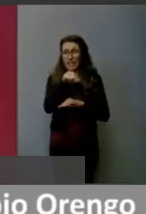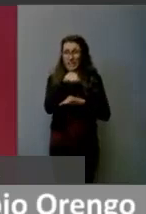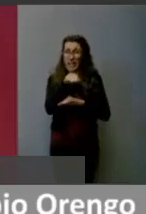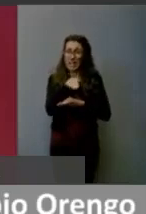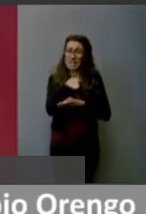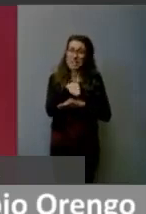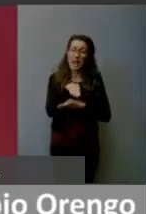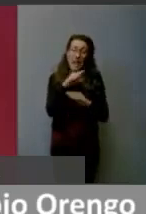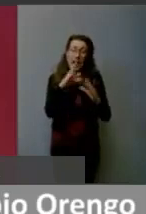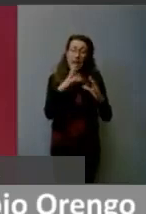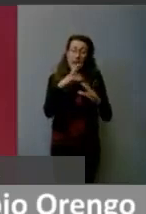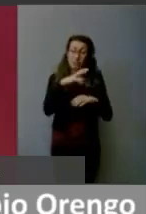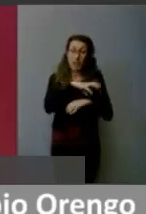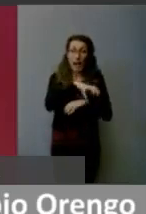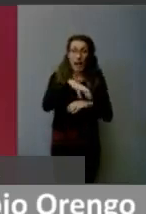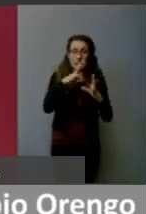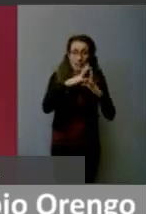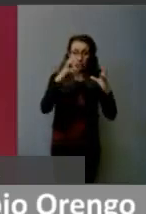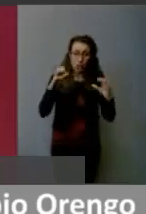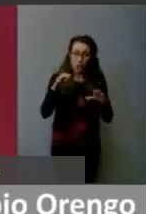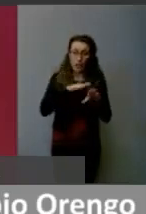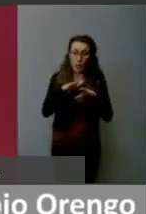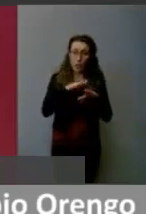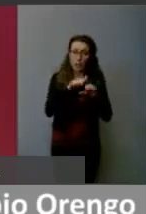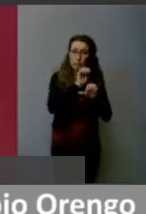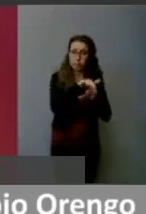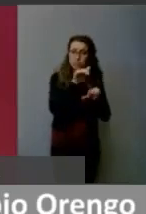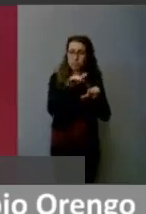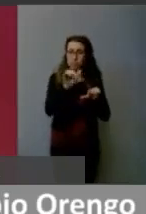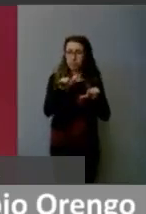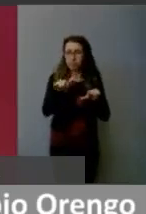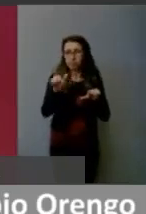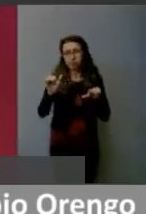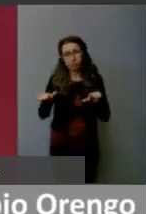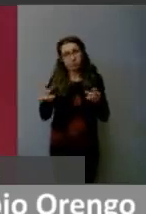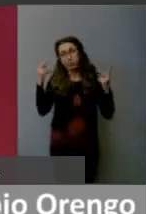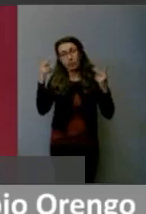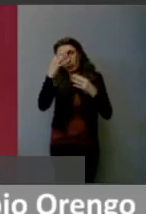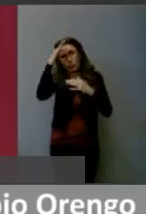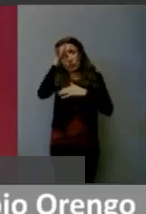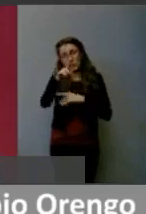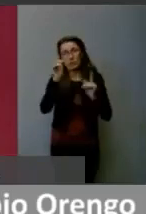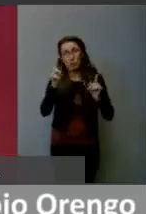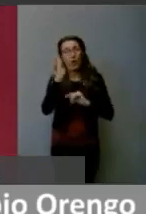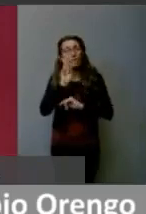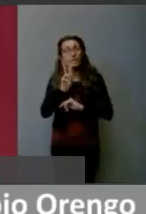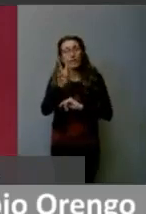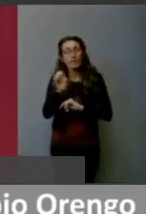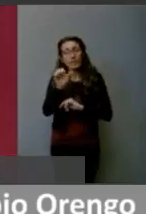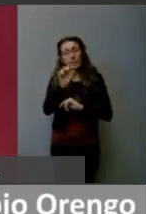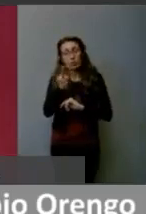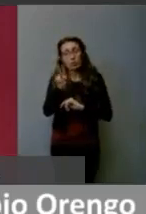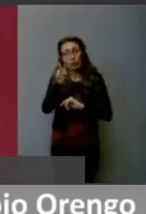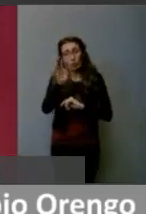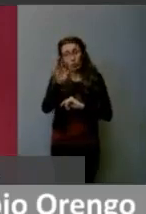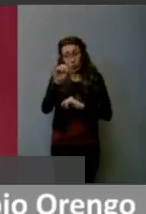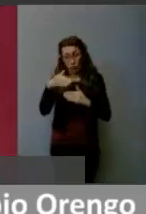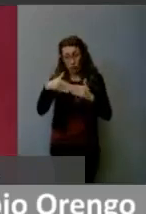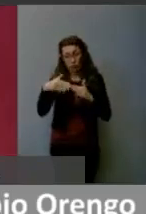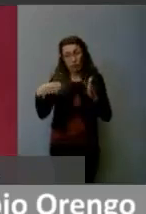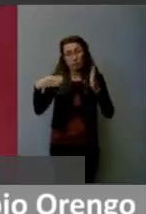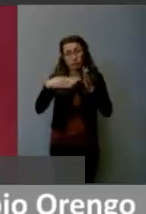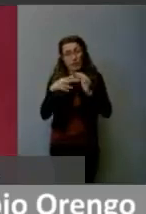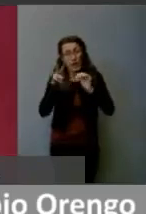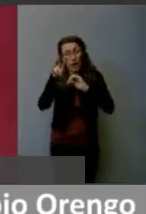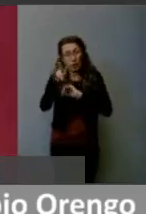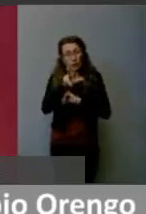e per la necessità di ottimizzare l'area di parcheggio di via Vesuvio in prossimità del capolinea del